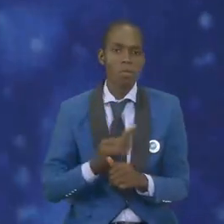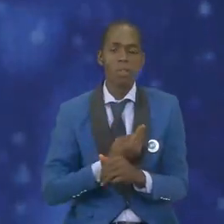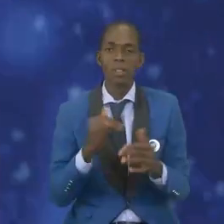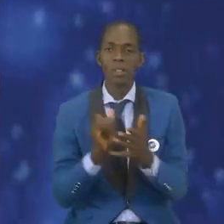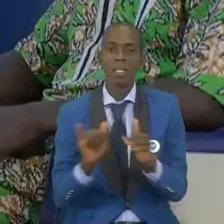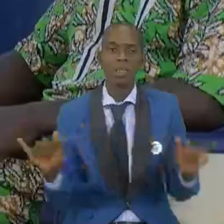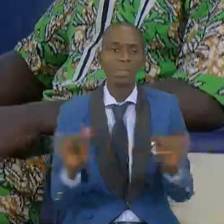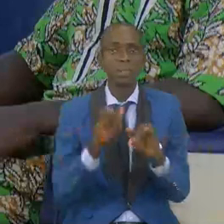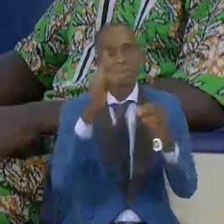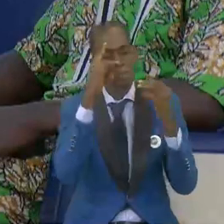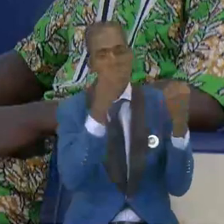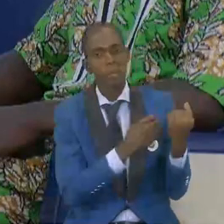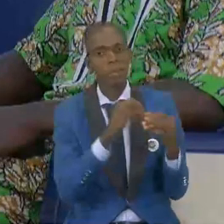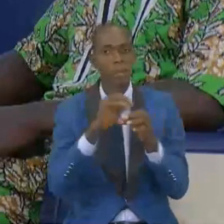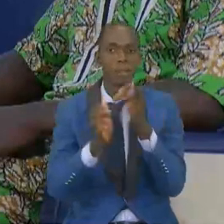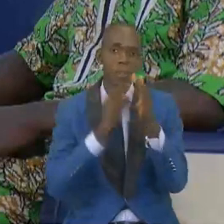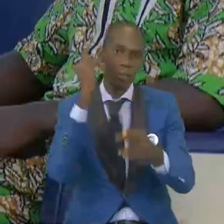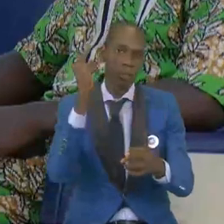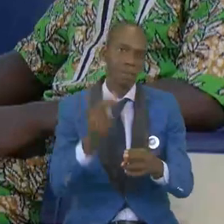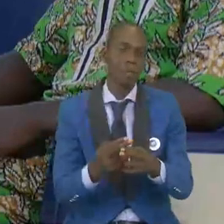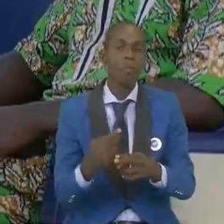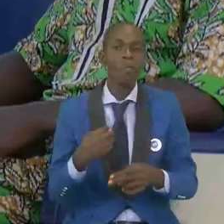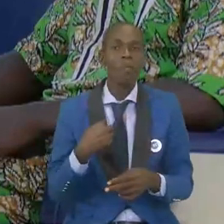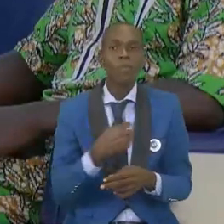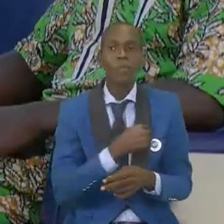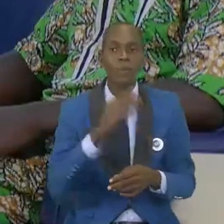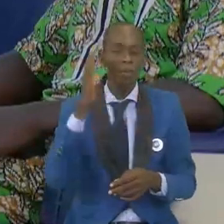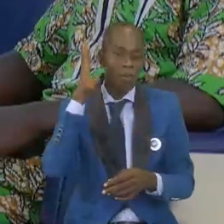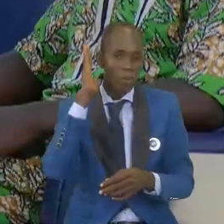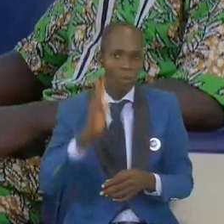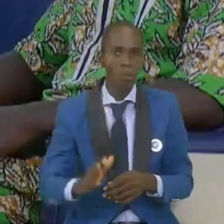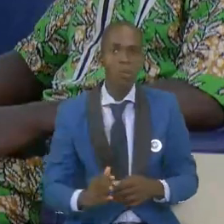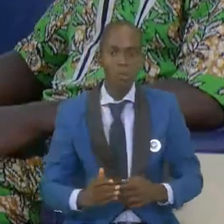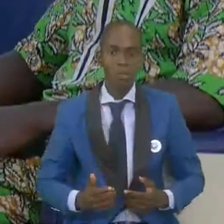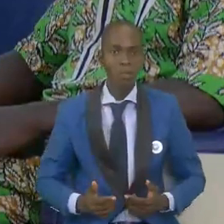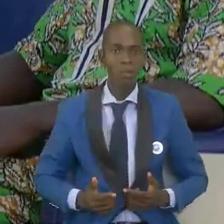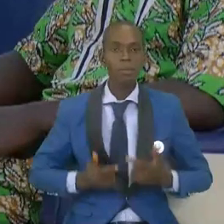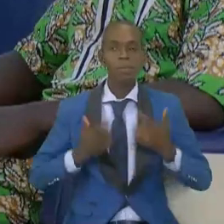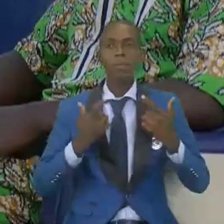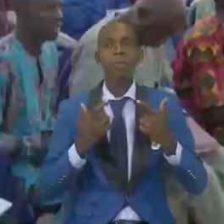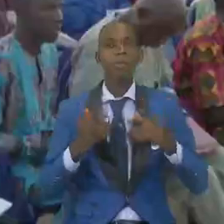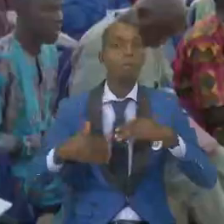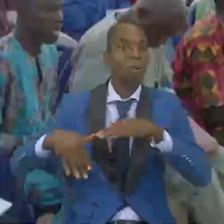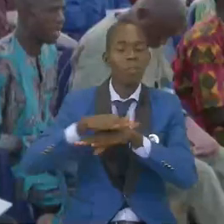à chacun de nous cette même foi au nom de Jésus. Nous